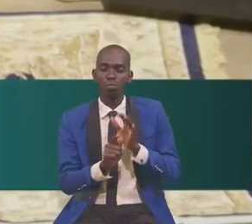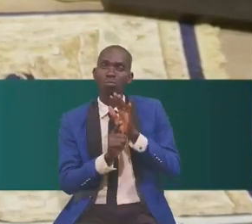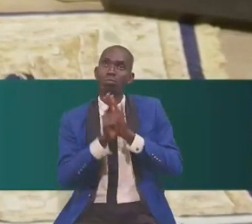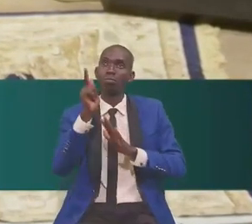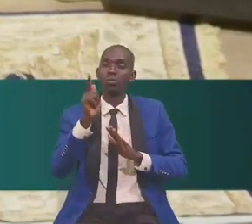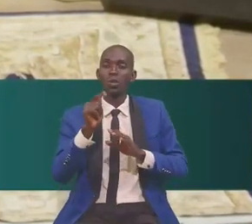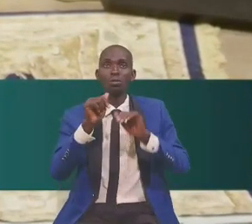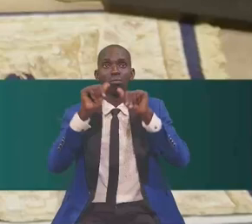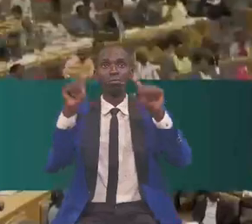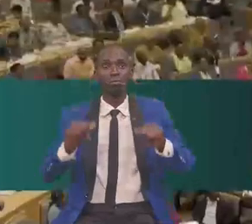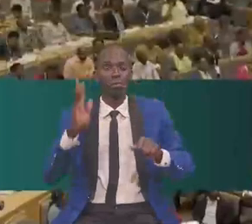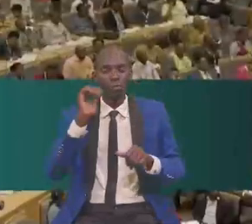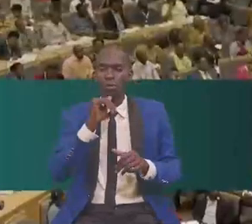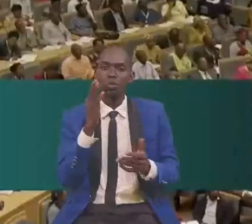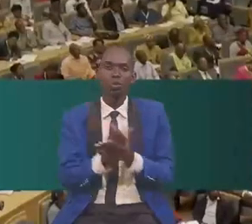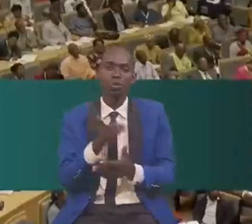t'arrêter.